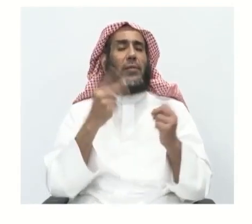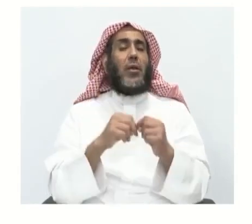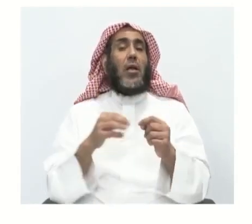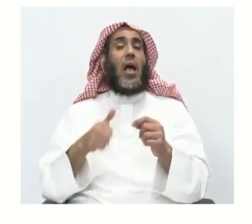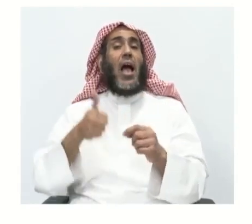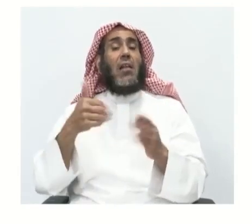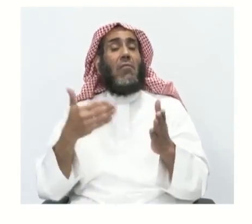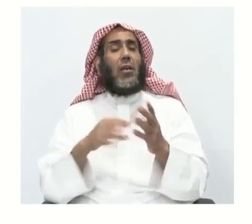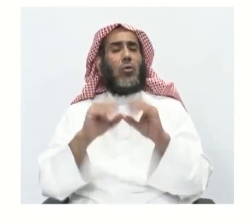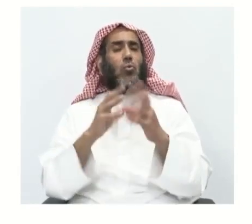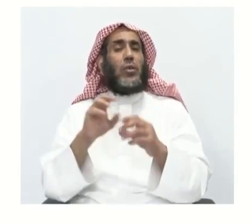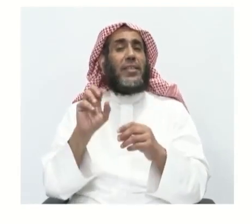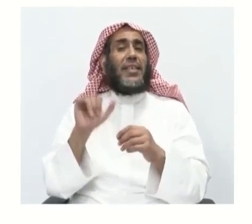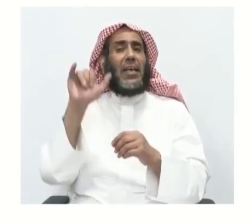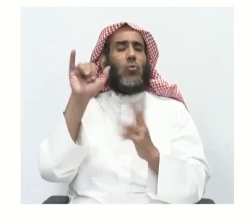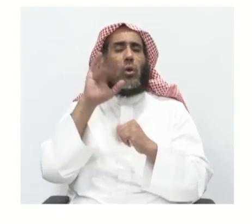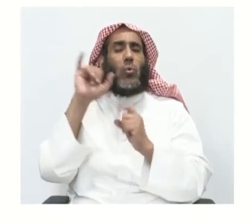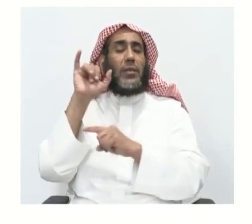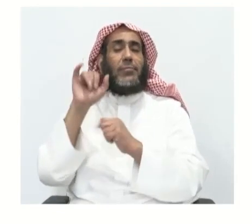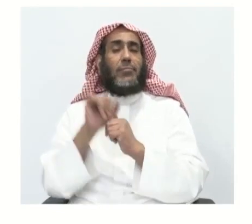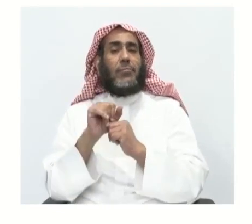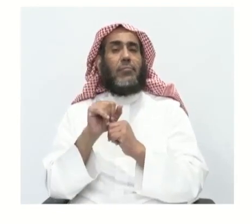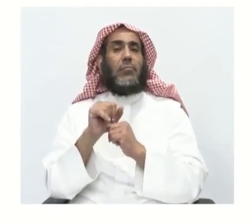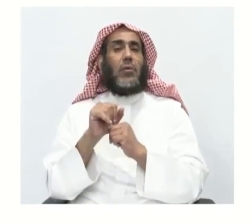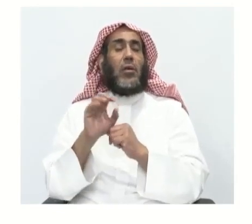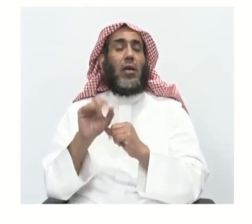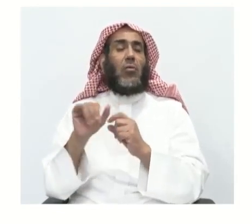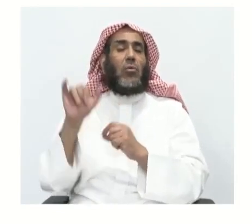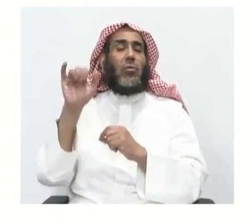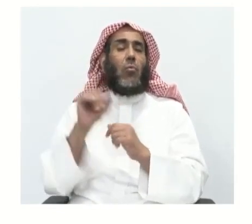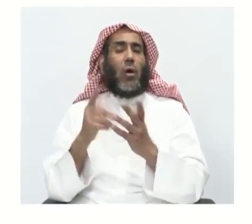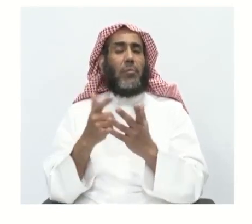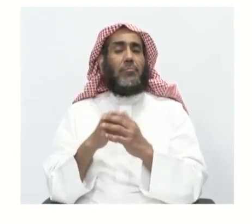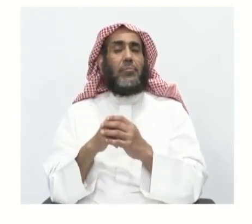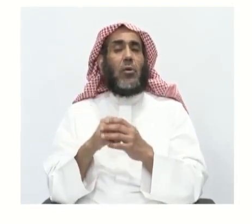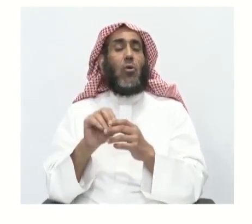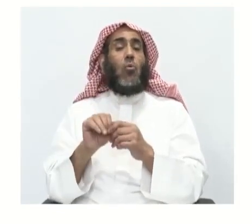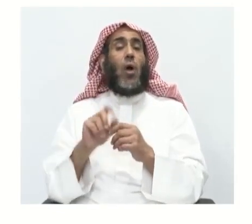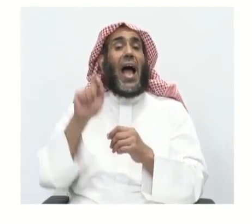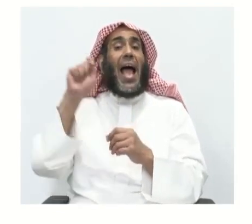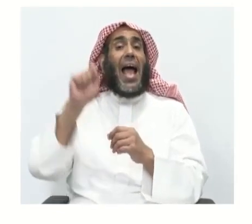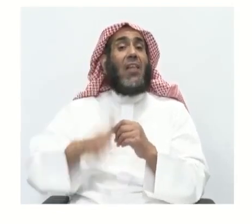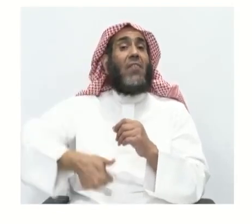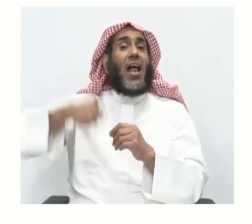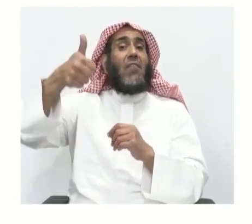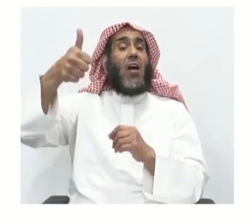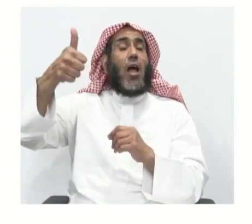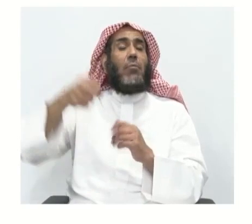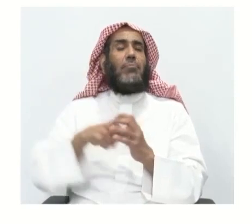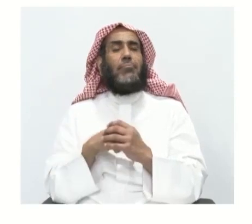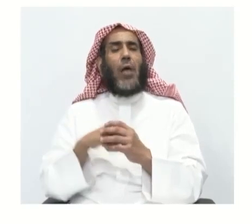الف على صوره يا دون نقط الف على صوره يا دون نقط والف على اصل صورتها الف